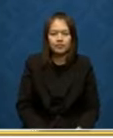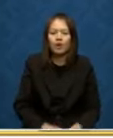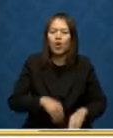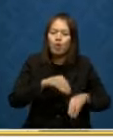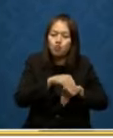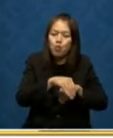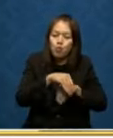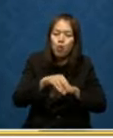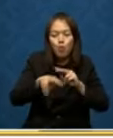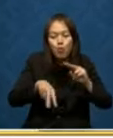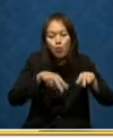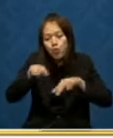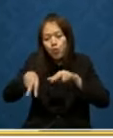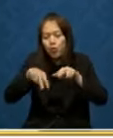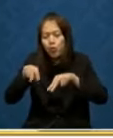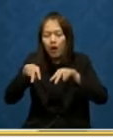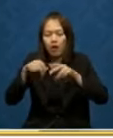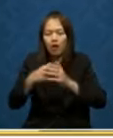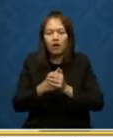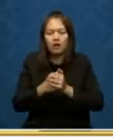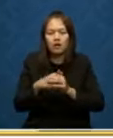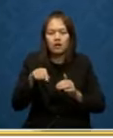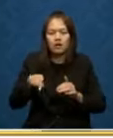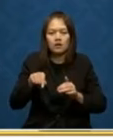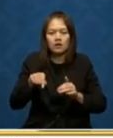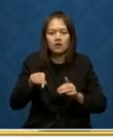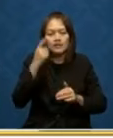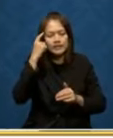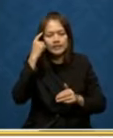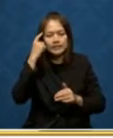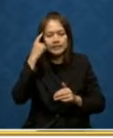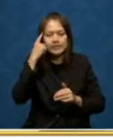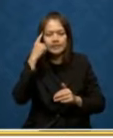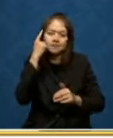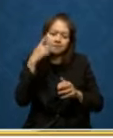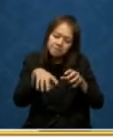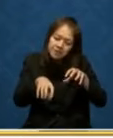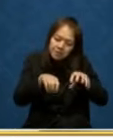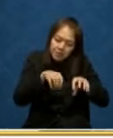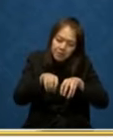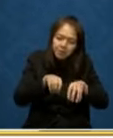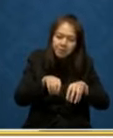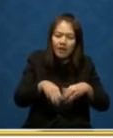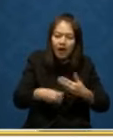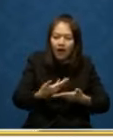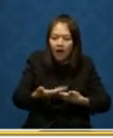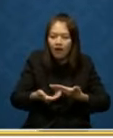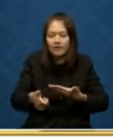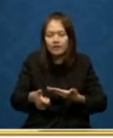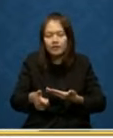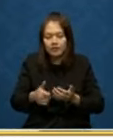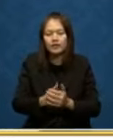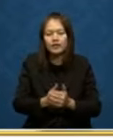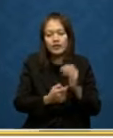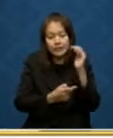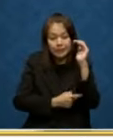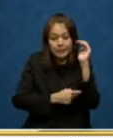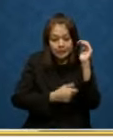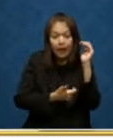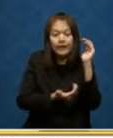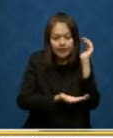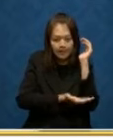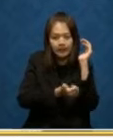ดูแลอยู่กันนะครับก็บางครั้งก็มีการถือว่าเป็นการเก็บของป่านะครับบางแห่งเคลียร์ได้ก็กรีดได้ก็